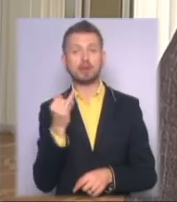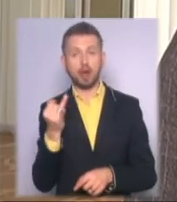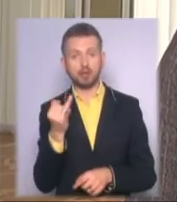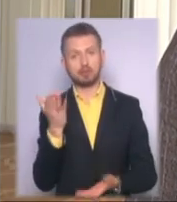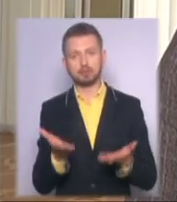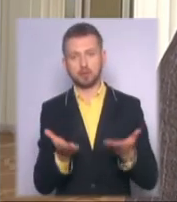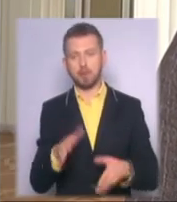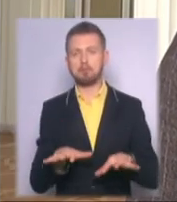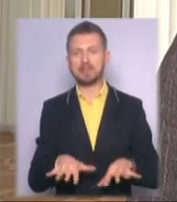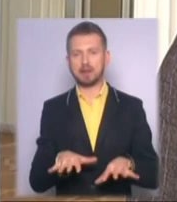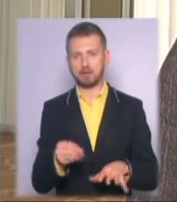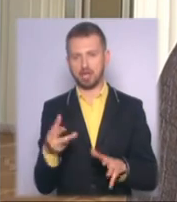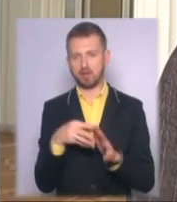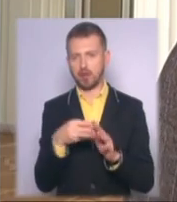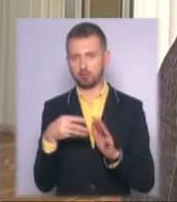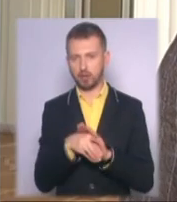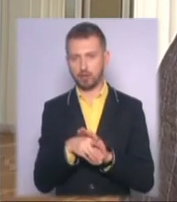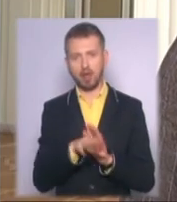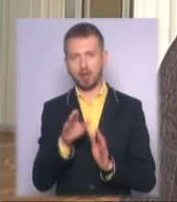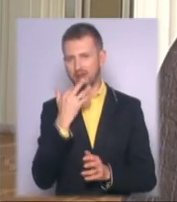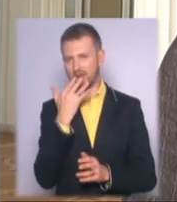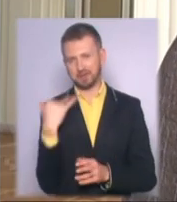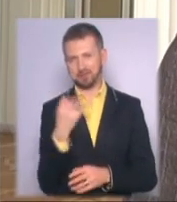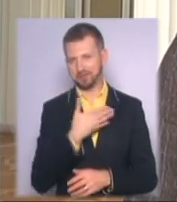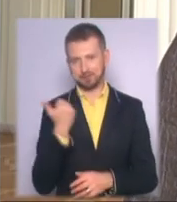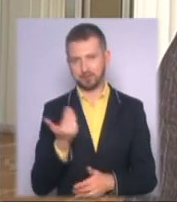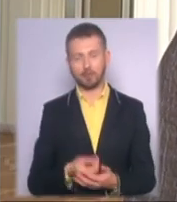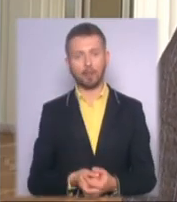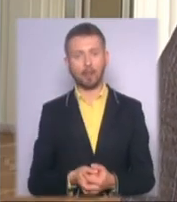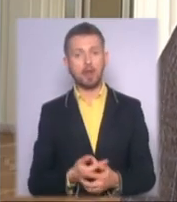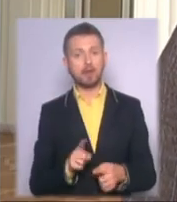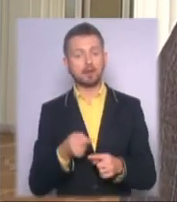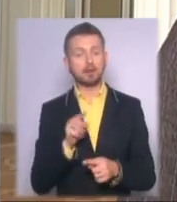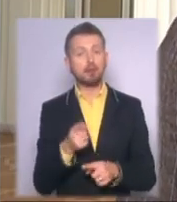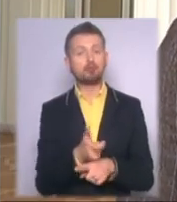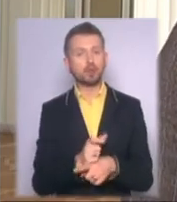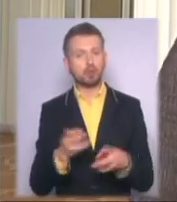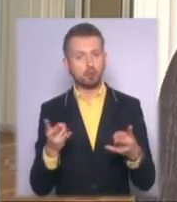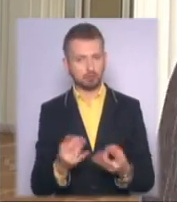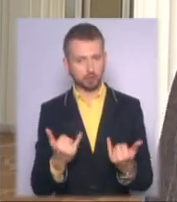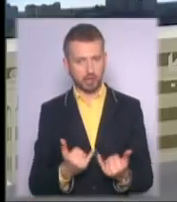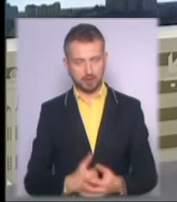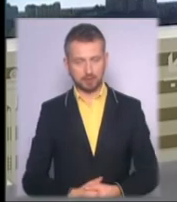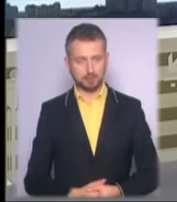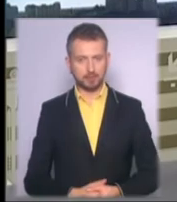скоріше місцевих інвесторів, ніж іноземних інвесторів, але ну, це те, що дуже потрібно на ринку.